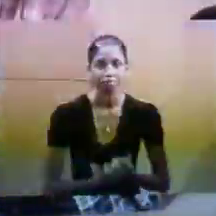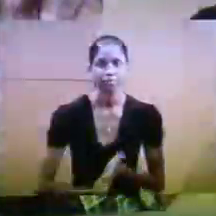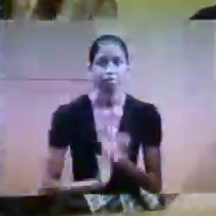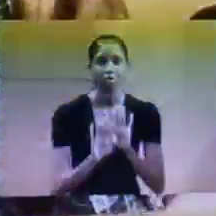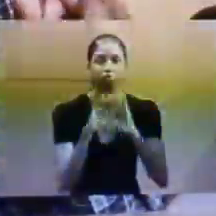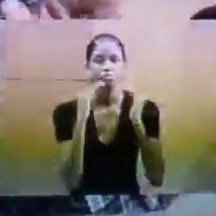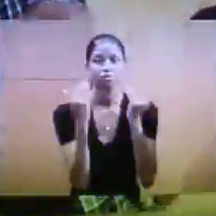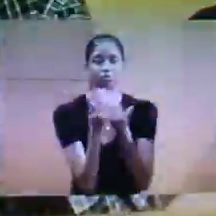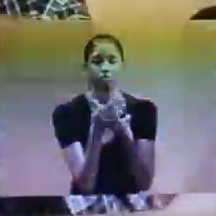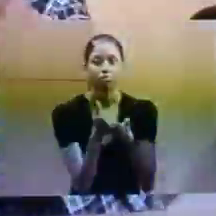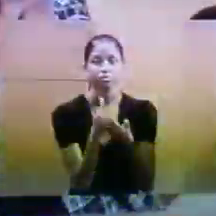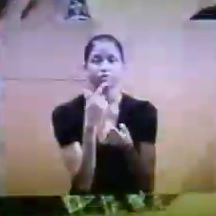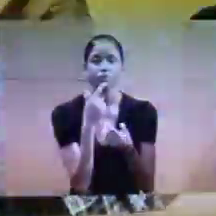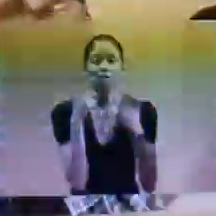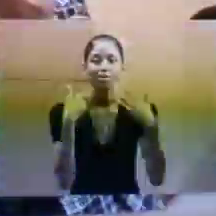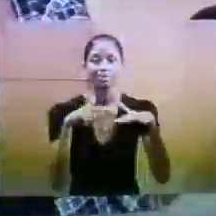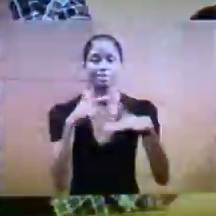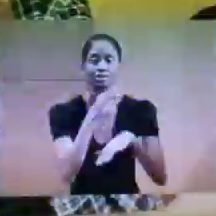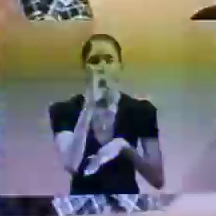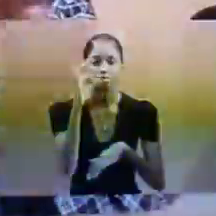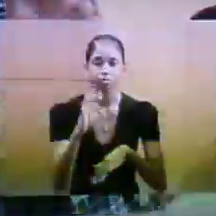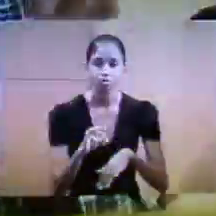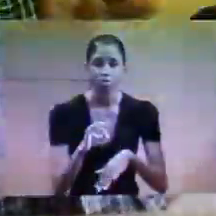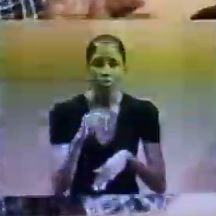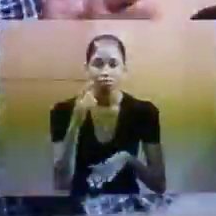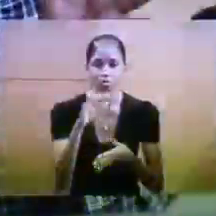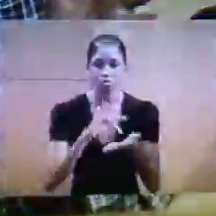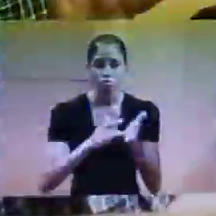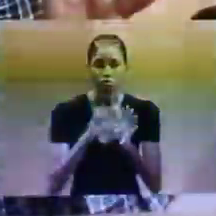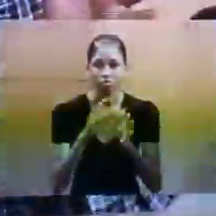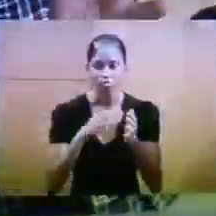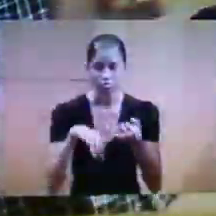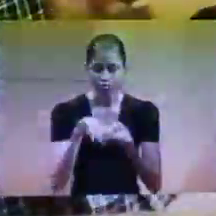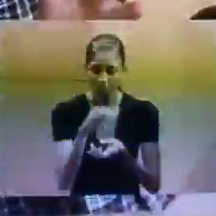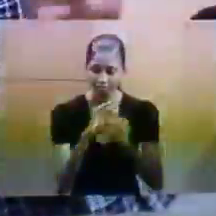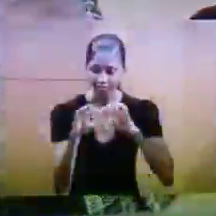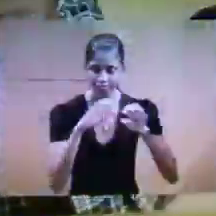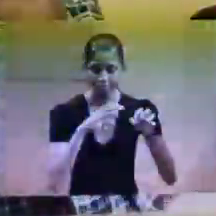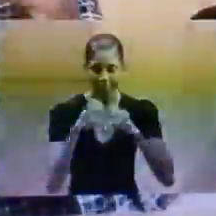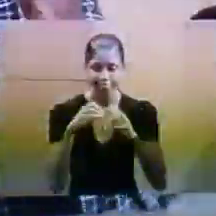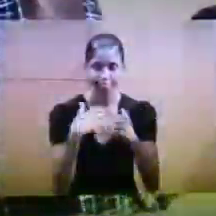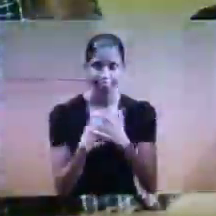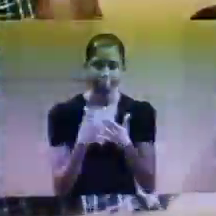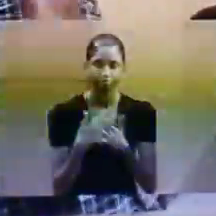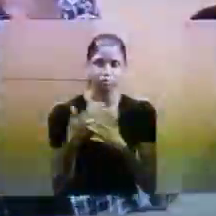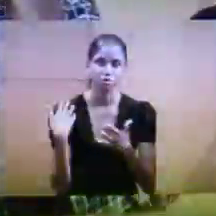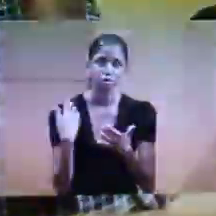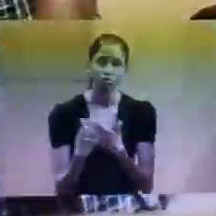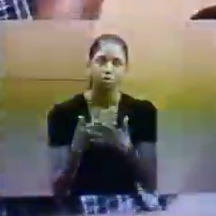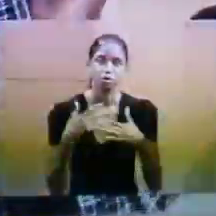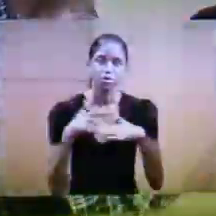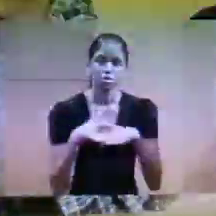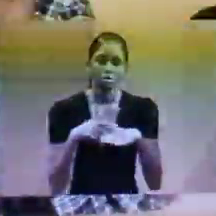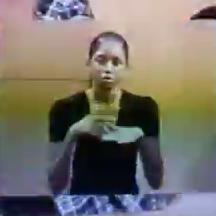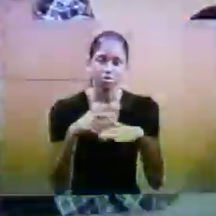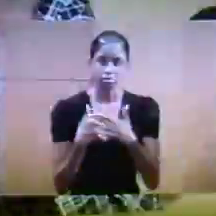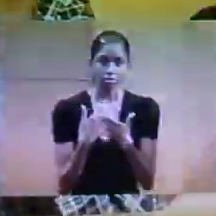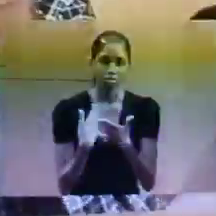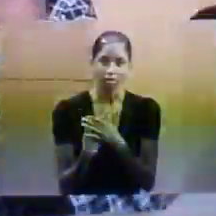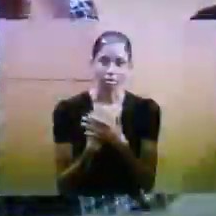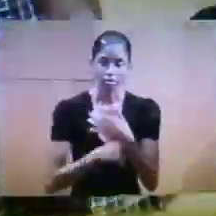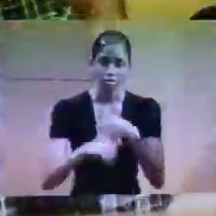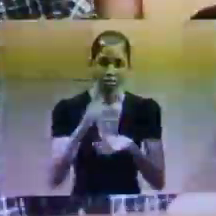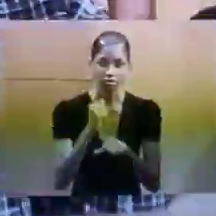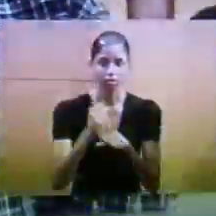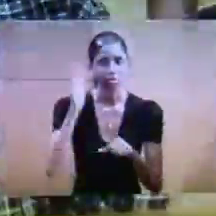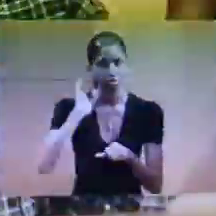c'est-à-dire les 17% qui restent et que l'on répartit entre les communes, c'est cela que, depuis le début, depuis que ça existe,